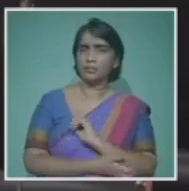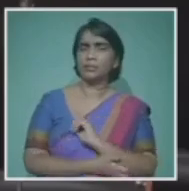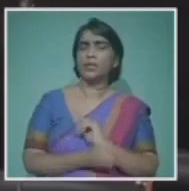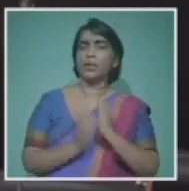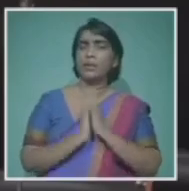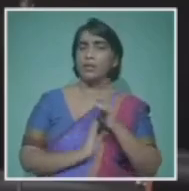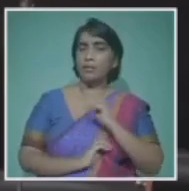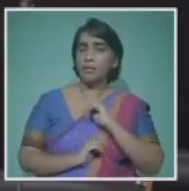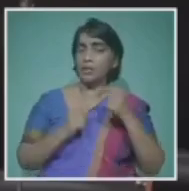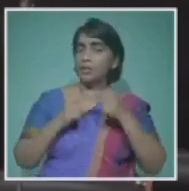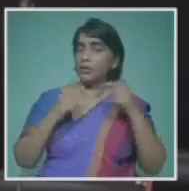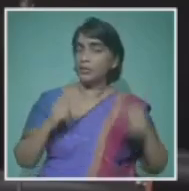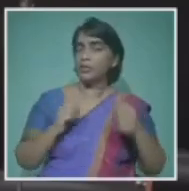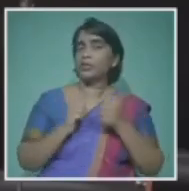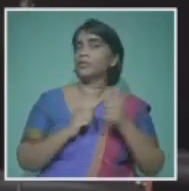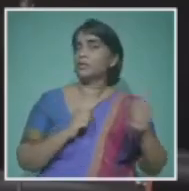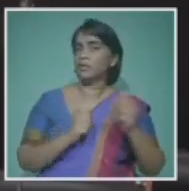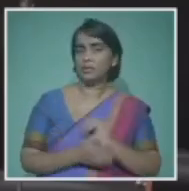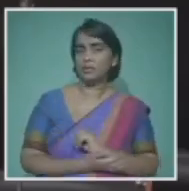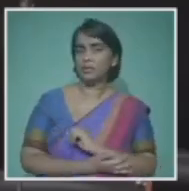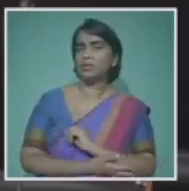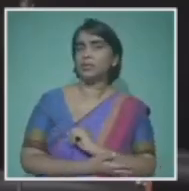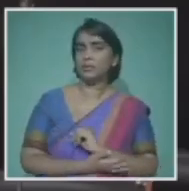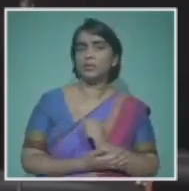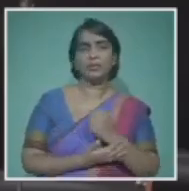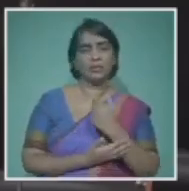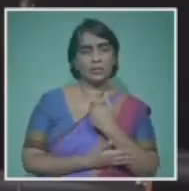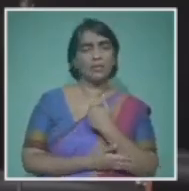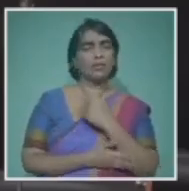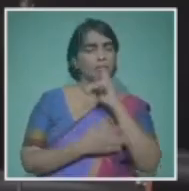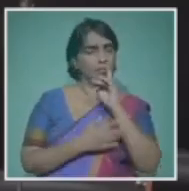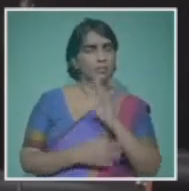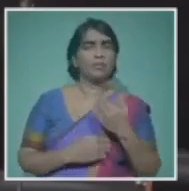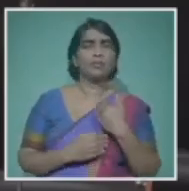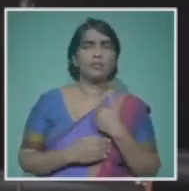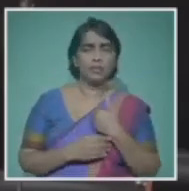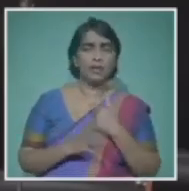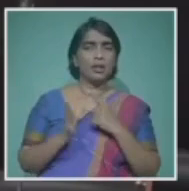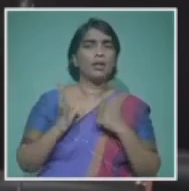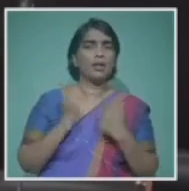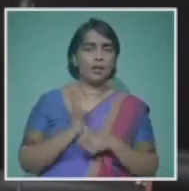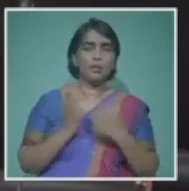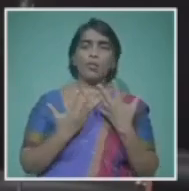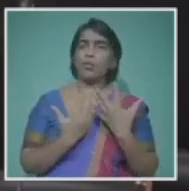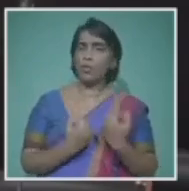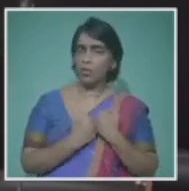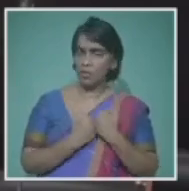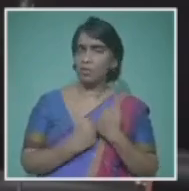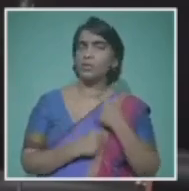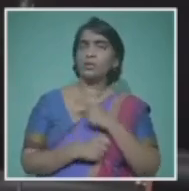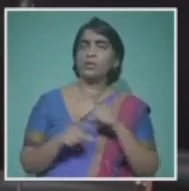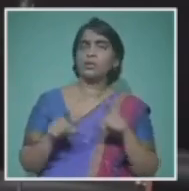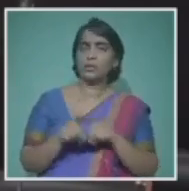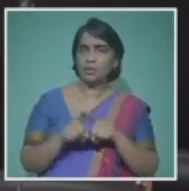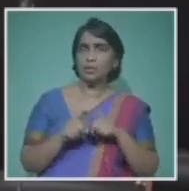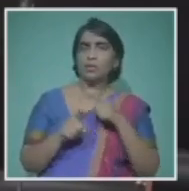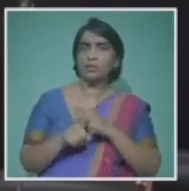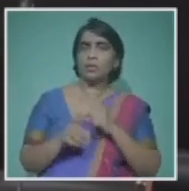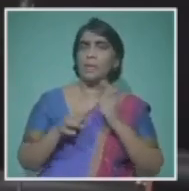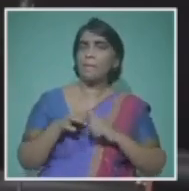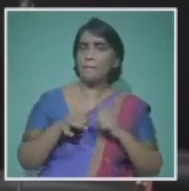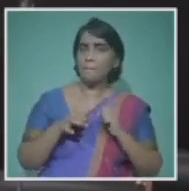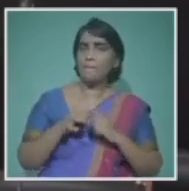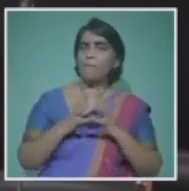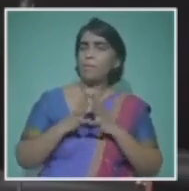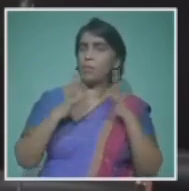ධර්මයට විරුද්ධව ක්‍රියා කරන්න. මං හිතන්නේ ඒ නිසා මේ පනත උවමනයි. ඒ වගේම මේවට ප්‍රශ්න